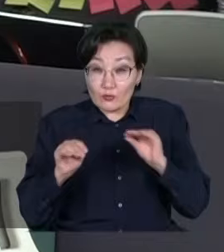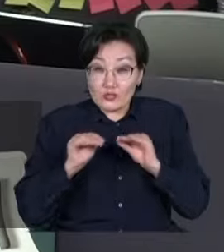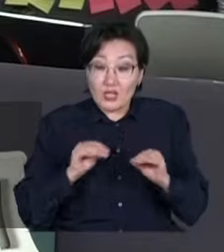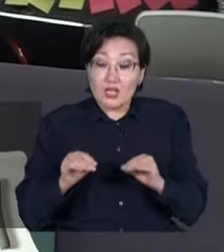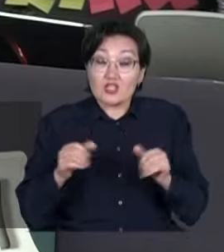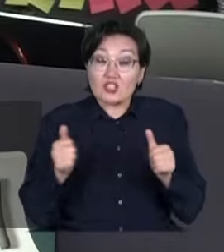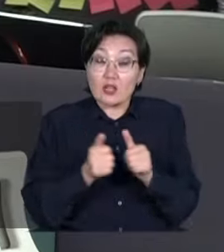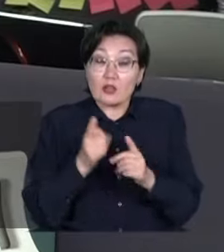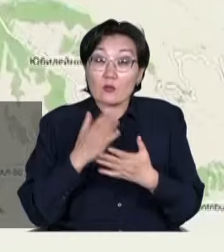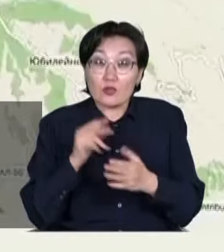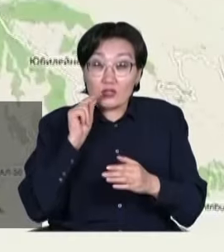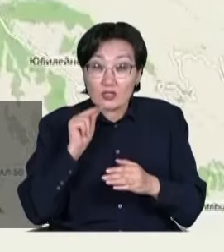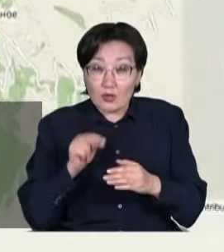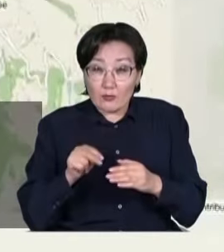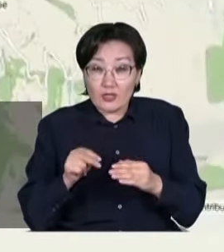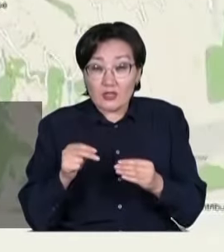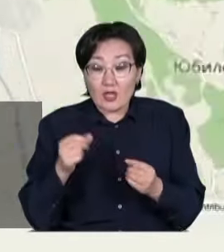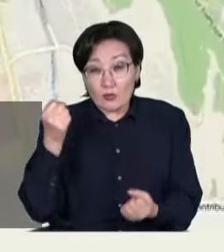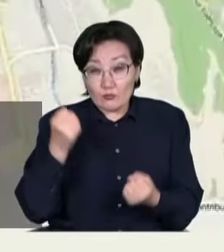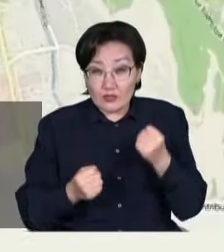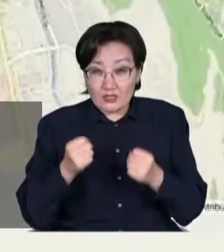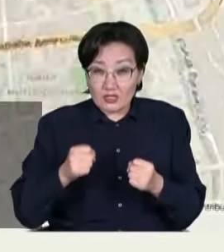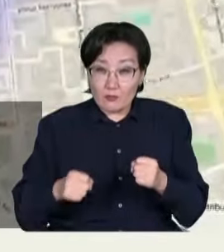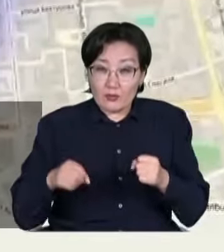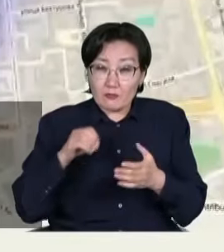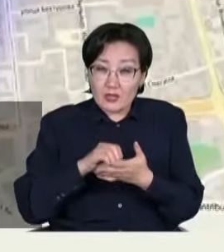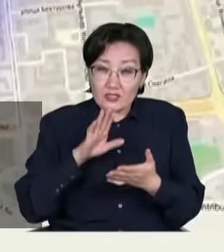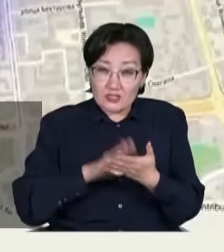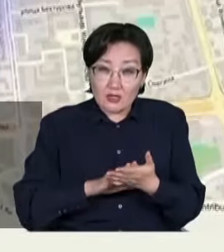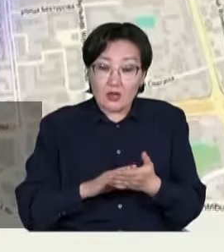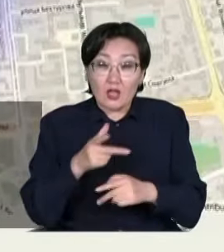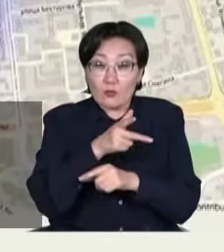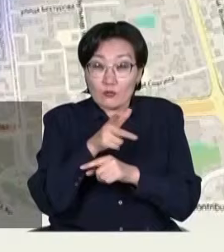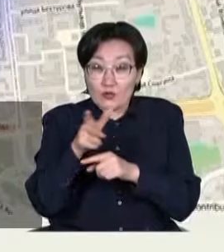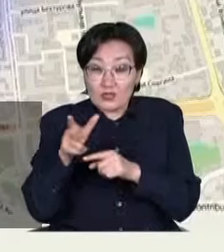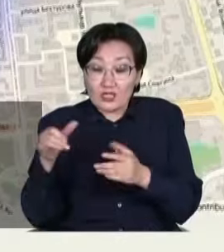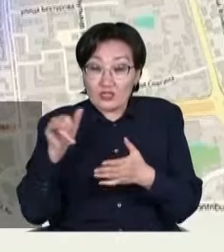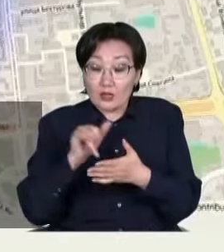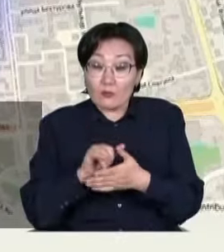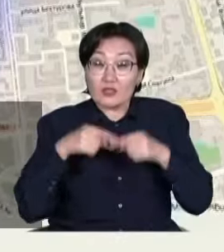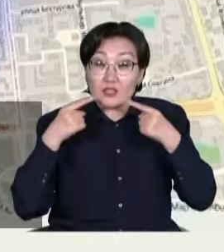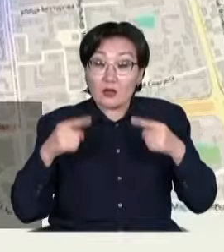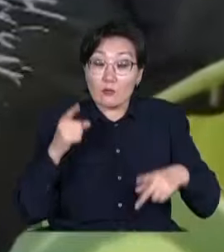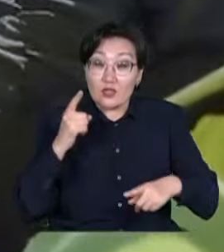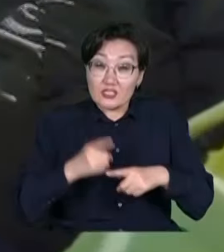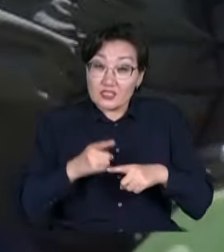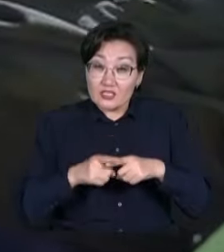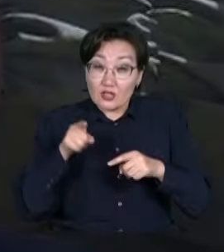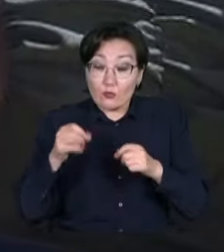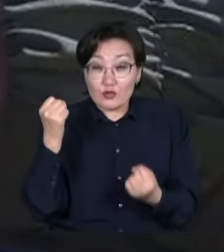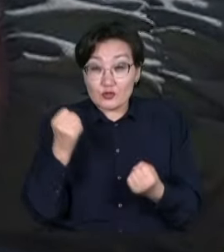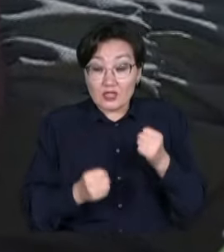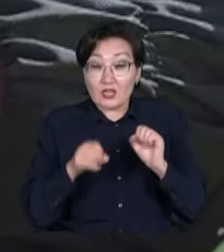құрылғының жанында болған күдікті көліктердің шеңберін белгілеп тіркейді. Содан кейін камералық сенсорлар орнатылған басқа қиылыстардағы сол